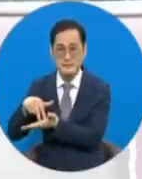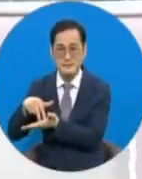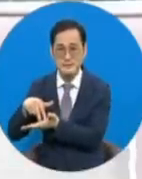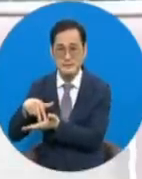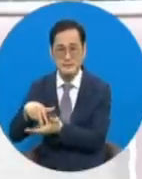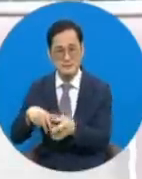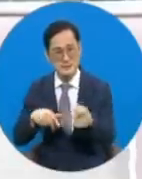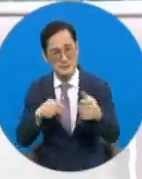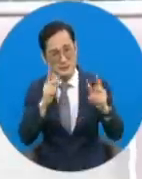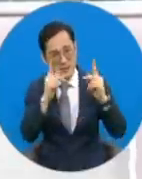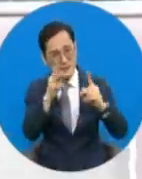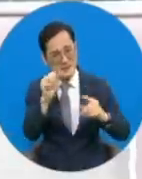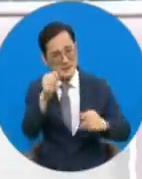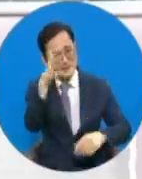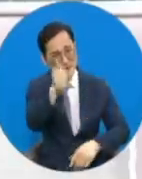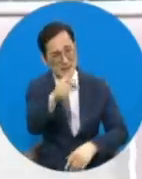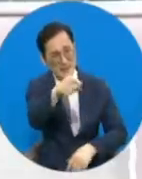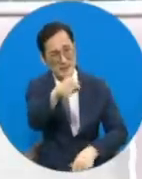현 사장 체제 하에서